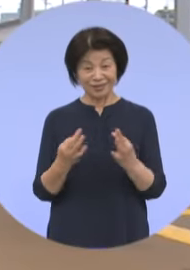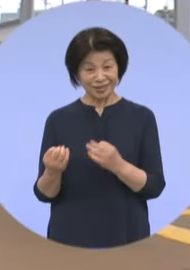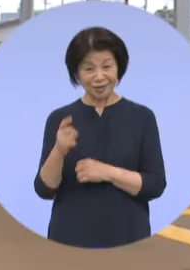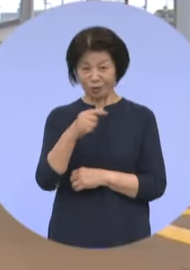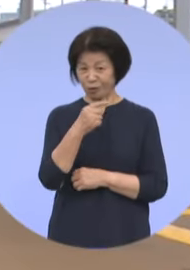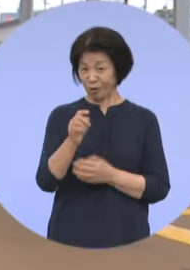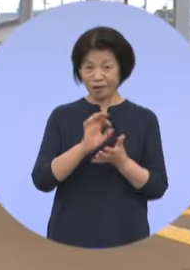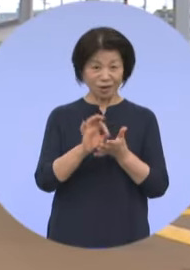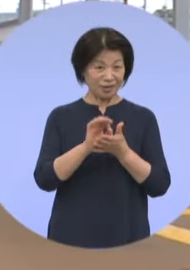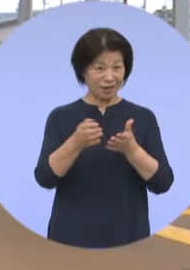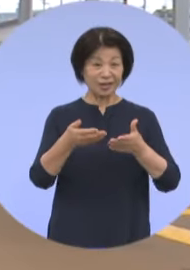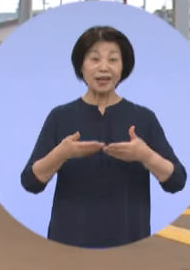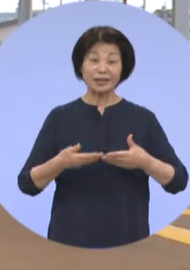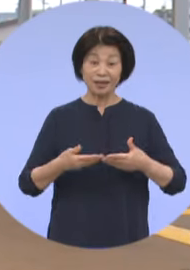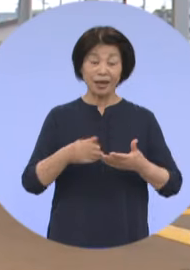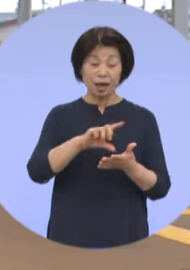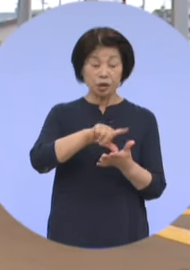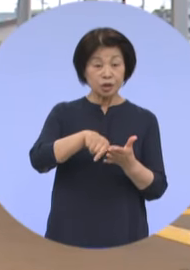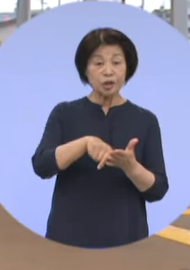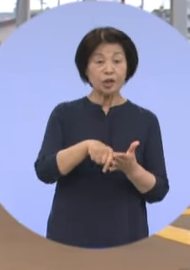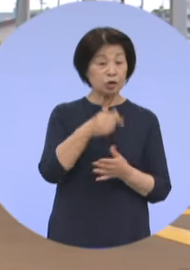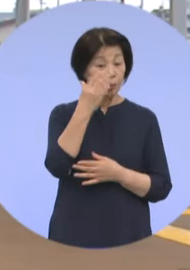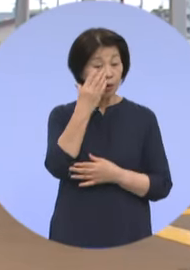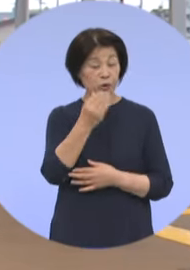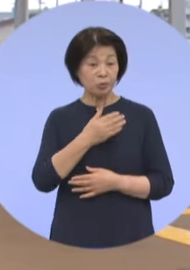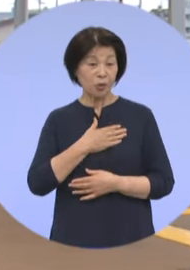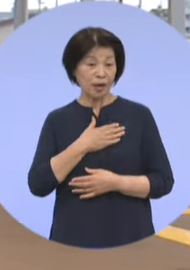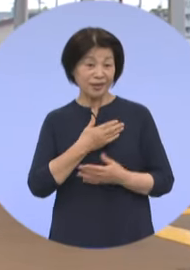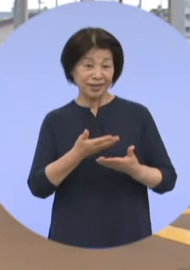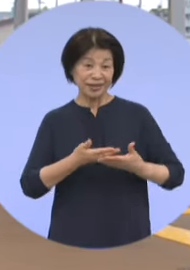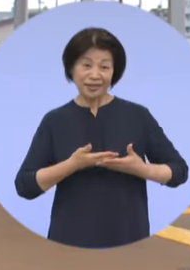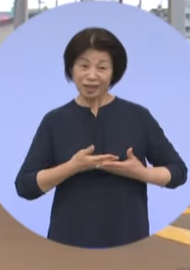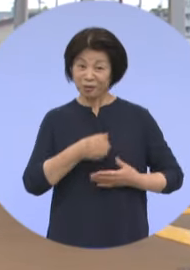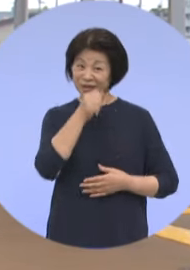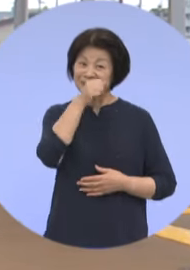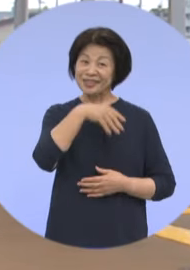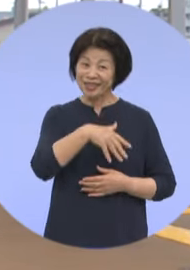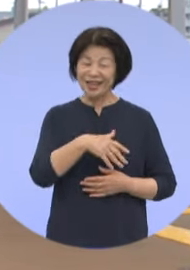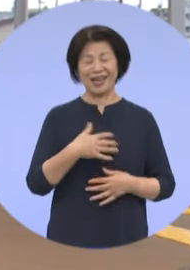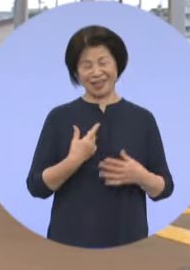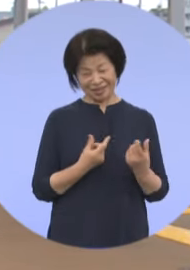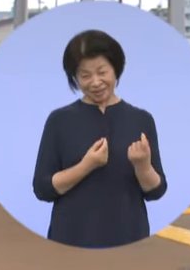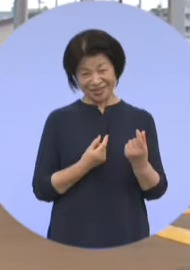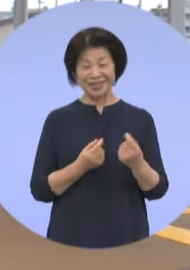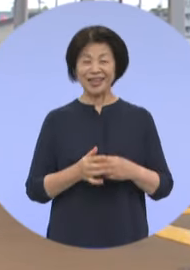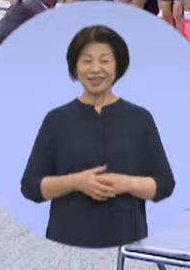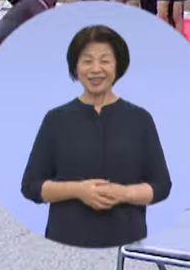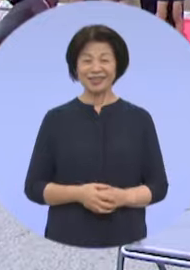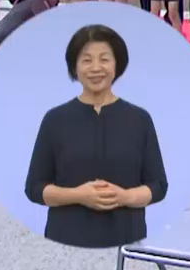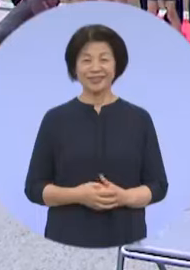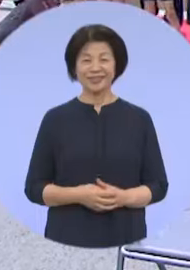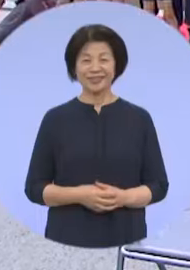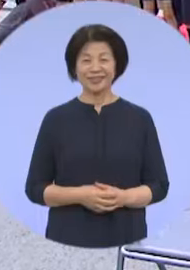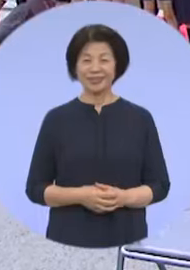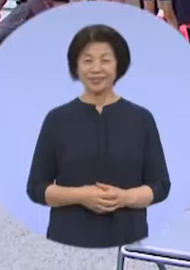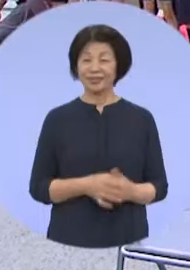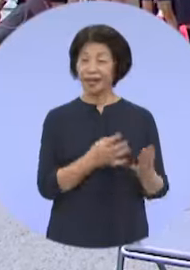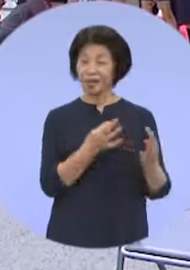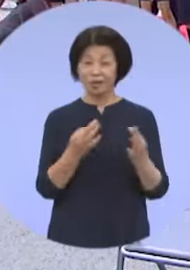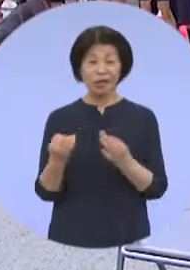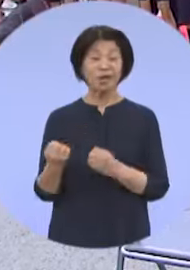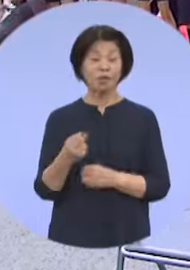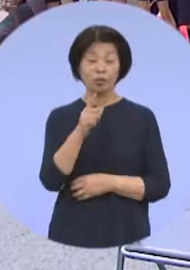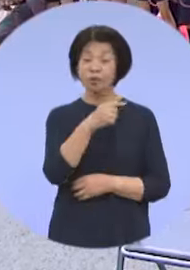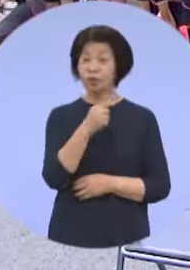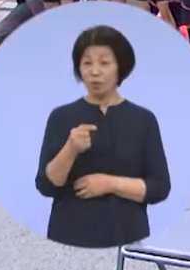はい、地域の魅力に触れてもらえると嬉しいですよね。 はいはいはい、本当にそうですね、嬉しいですね。はい、 多くの人の